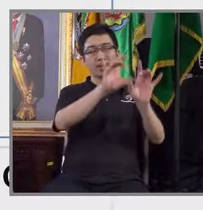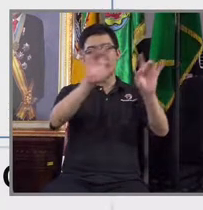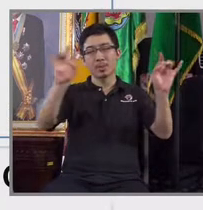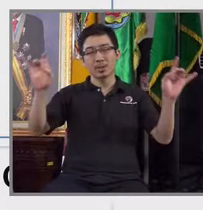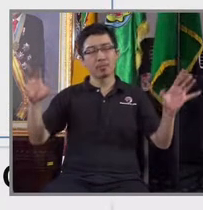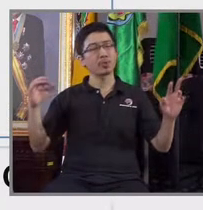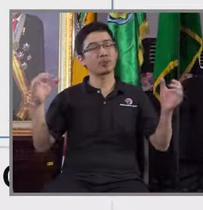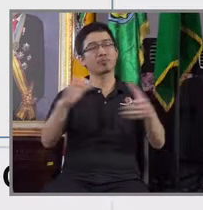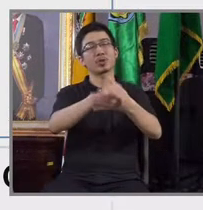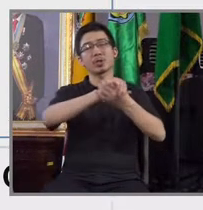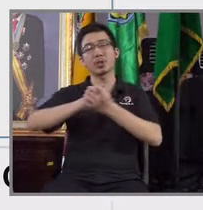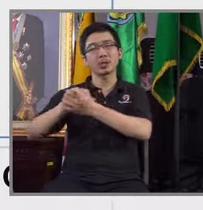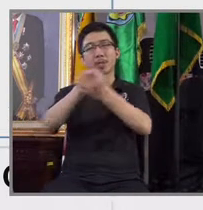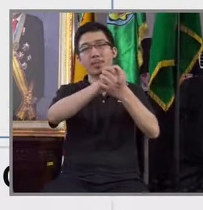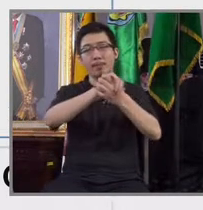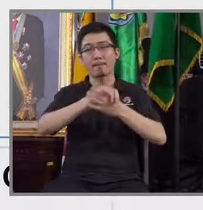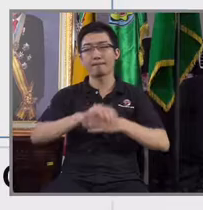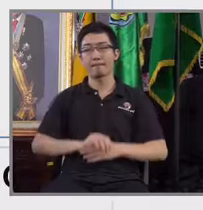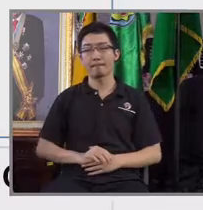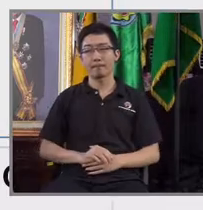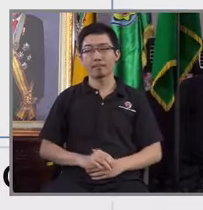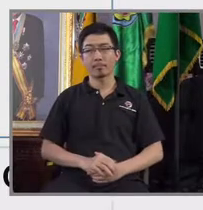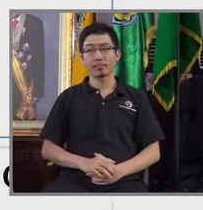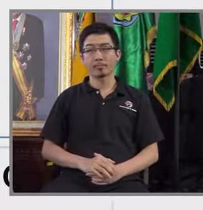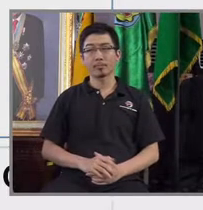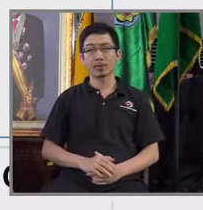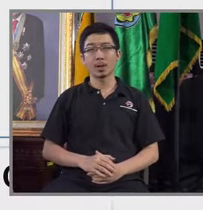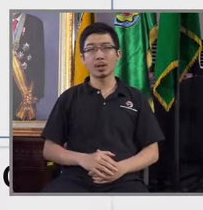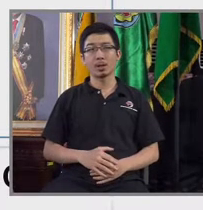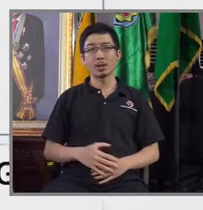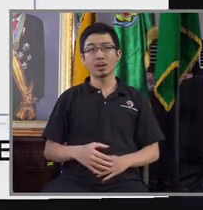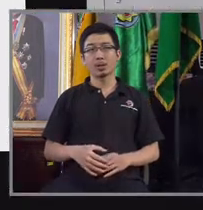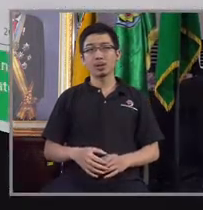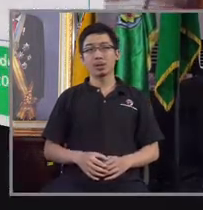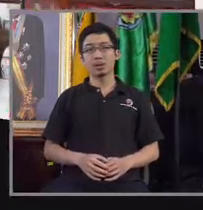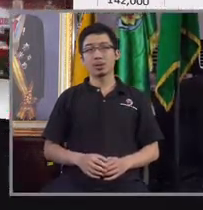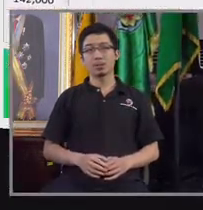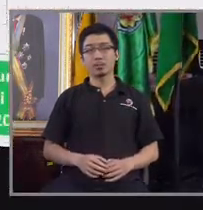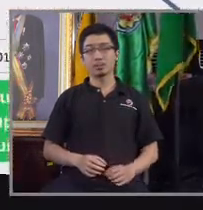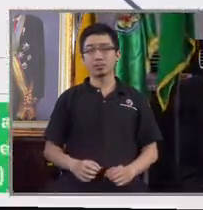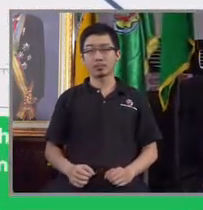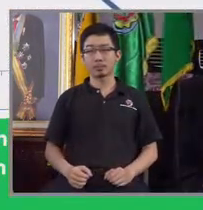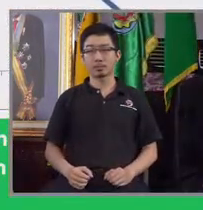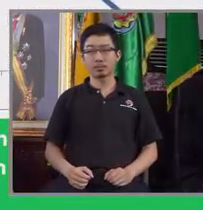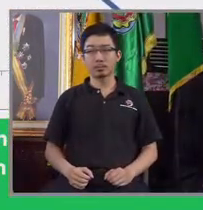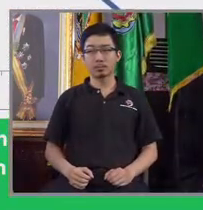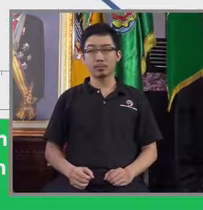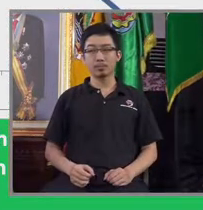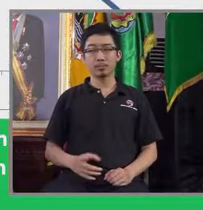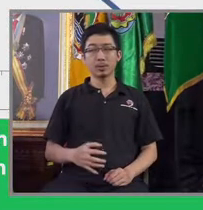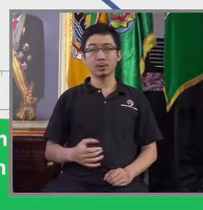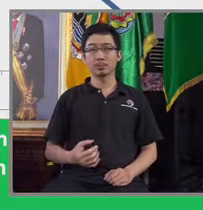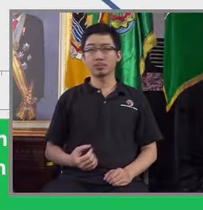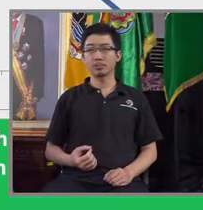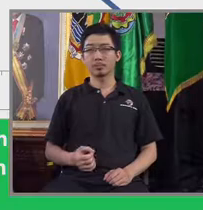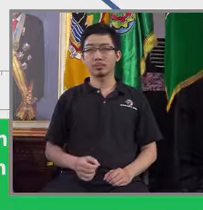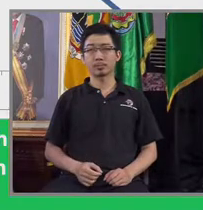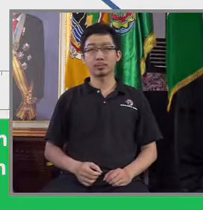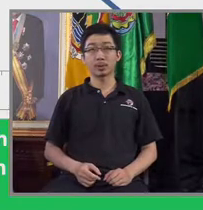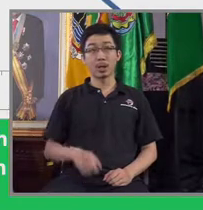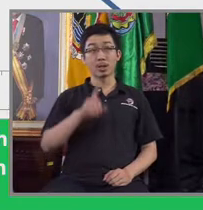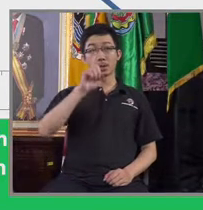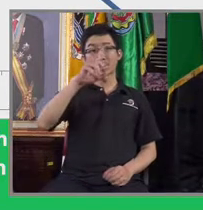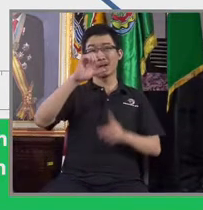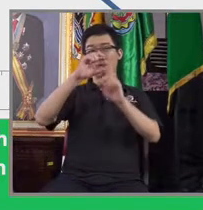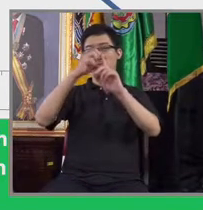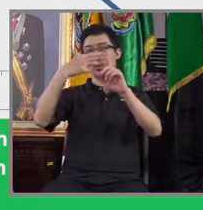kami ngatur dalam perbup penyusunan APBD yaitu bawah satu Desa wajib